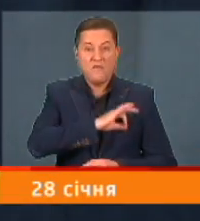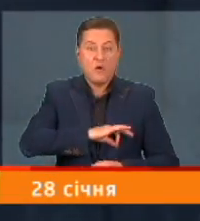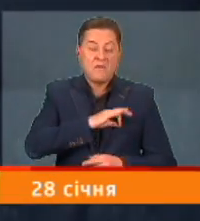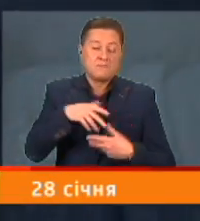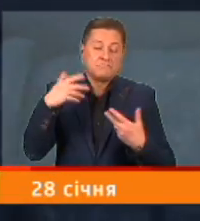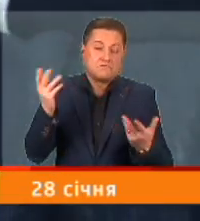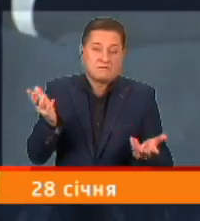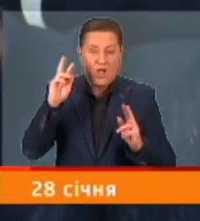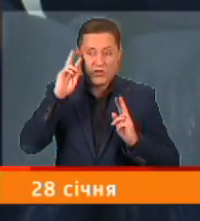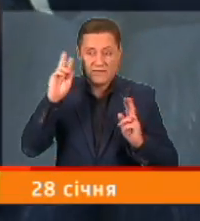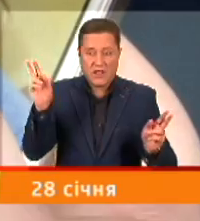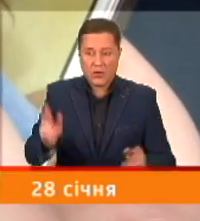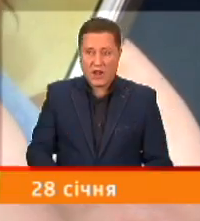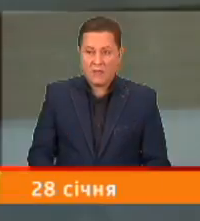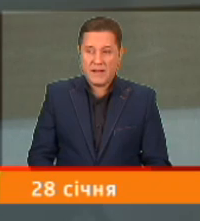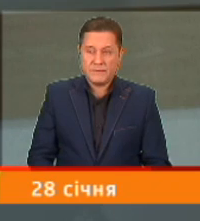розвела руками.